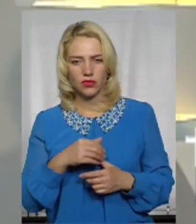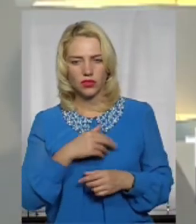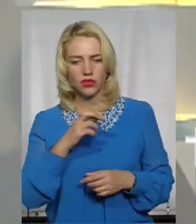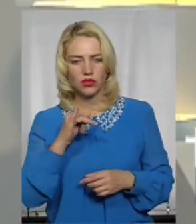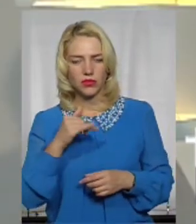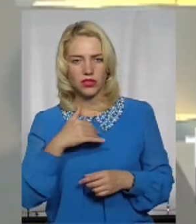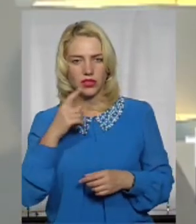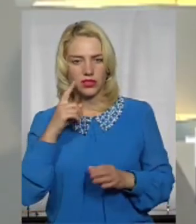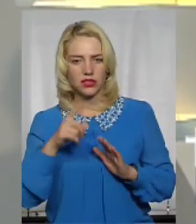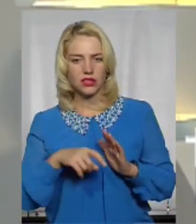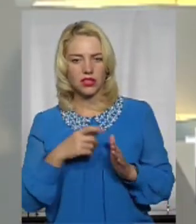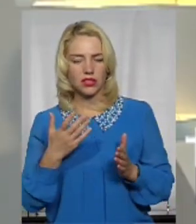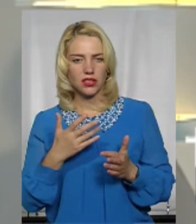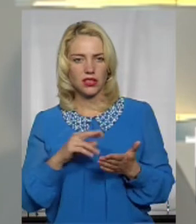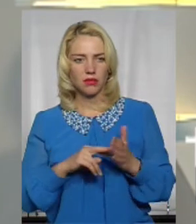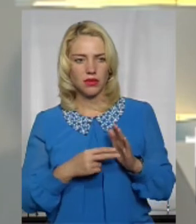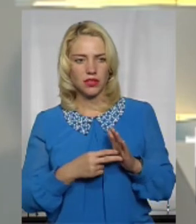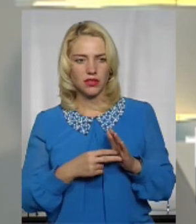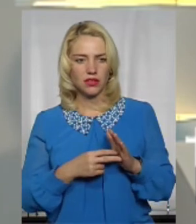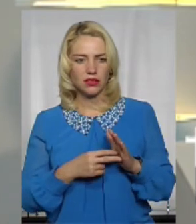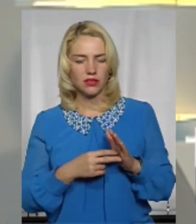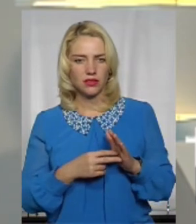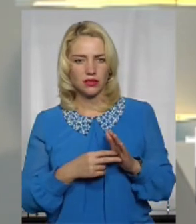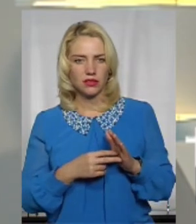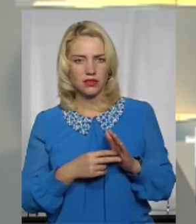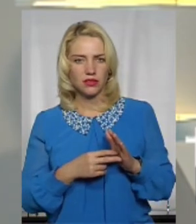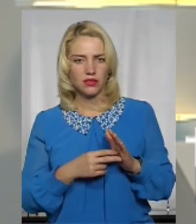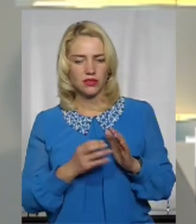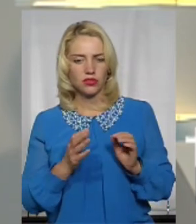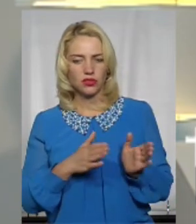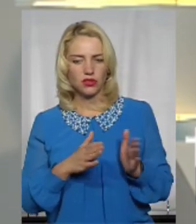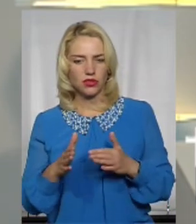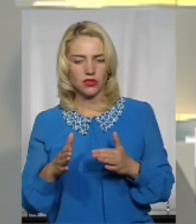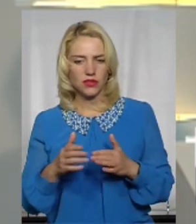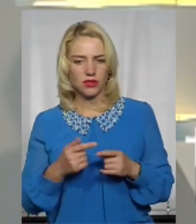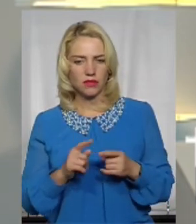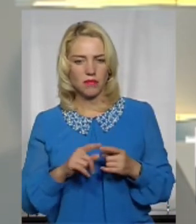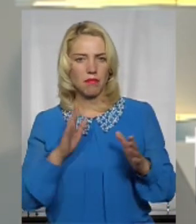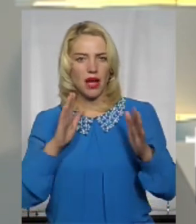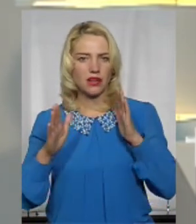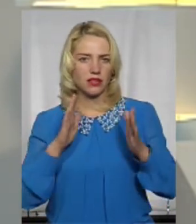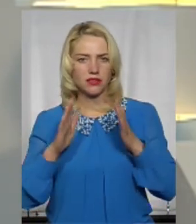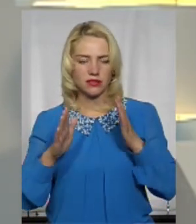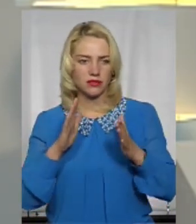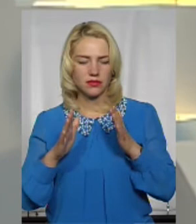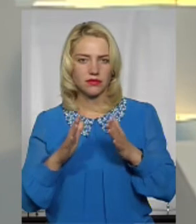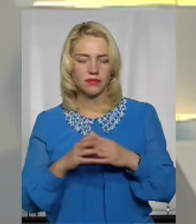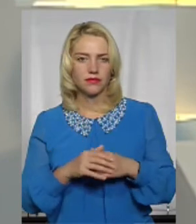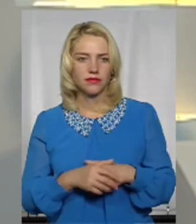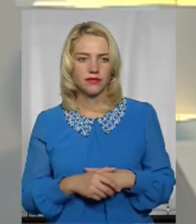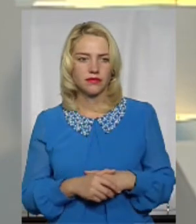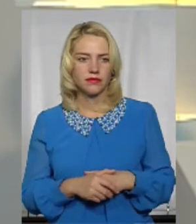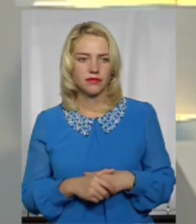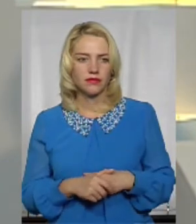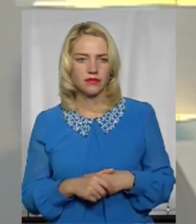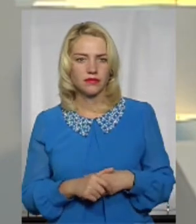дізнатися, які плани пані Тетяни стосовно порядкування діяльності цього парку.